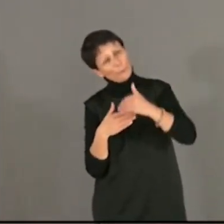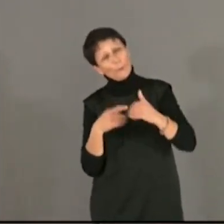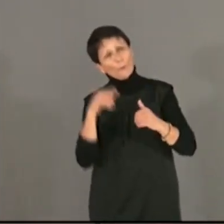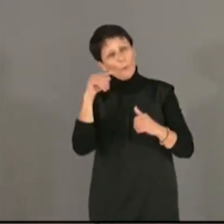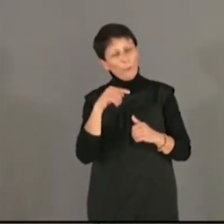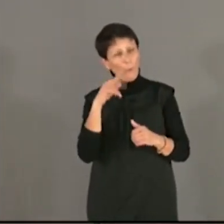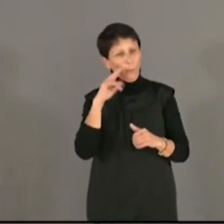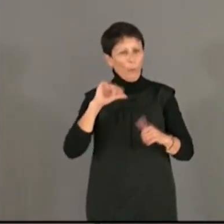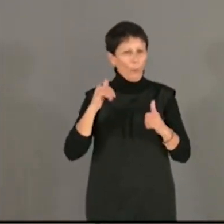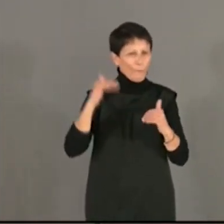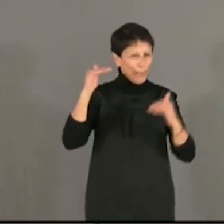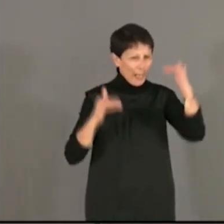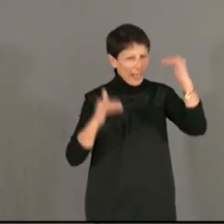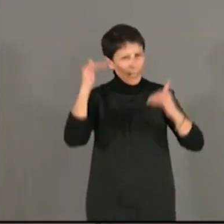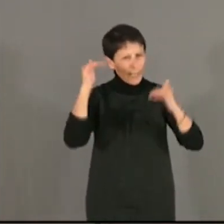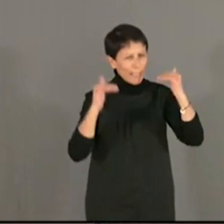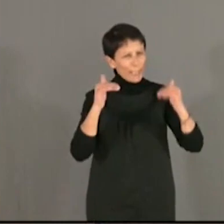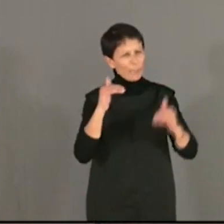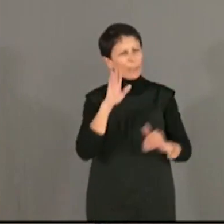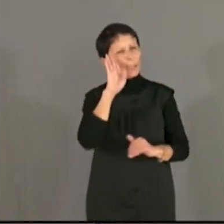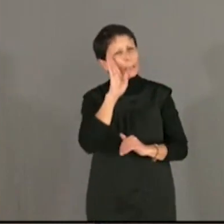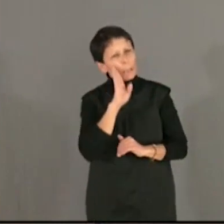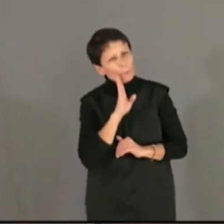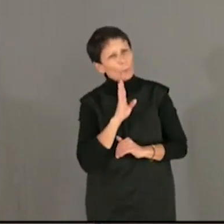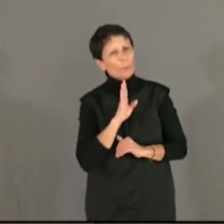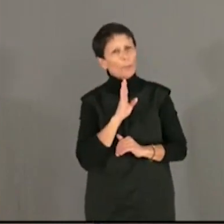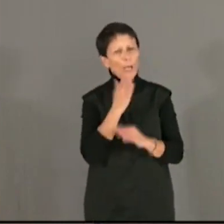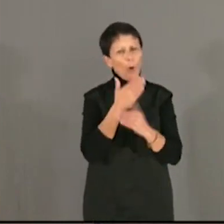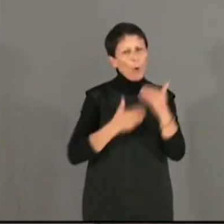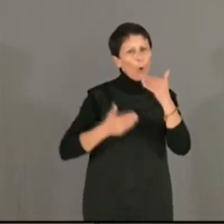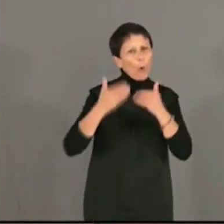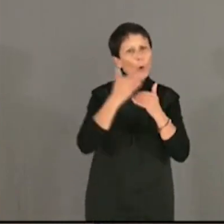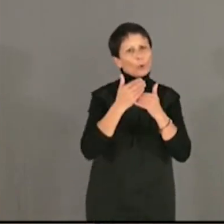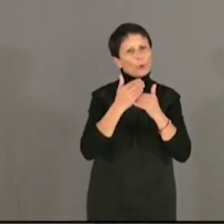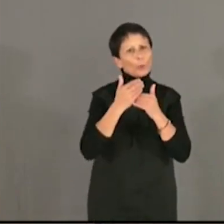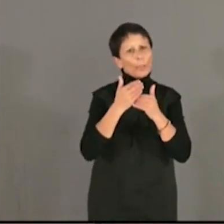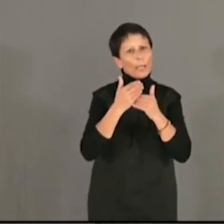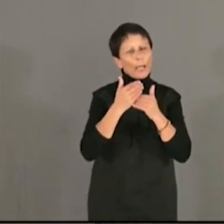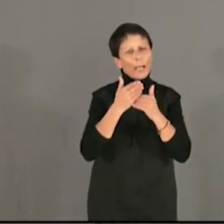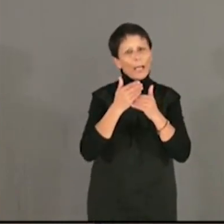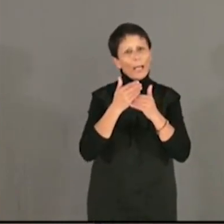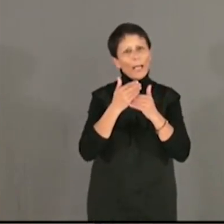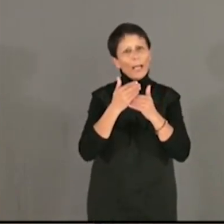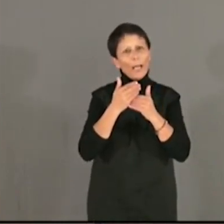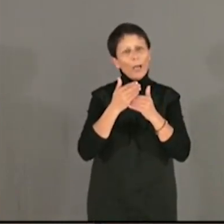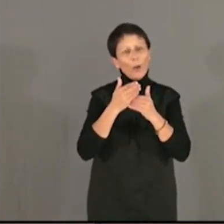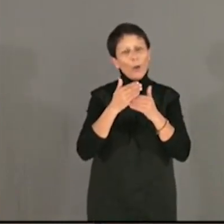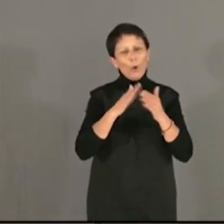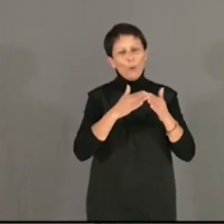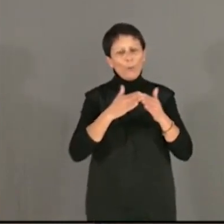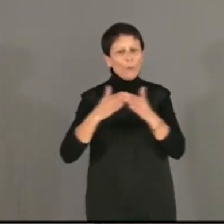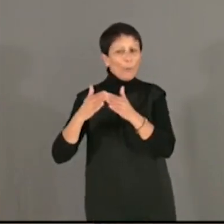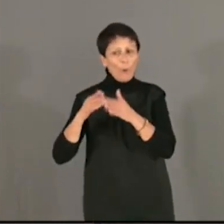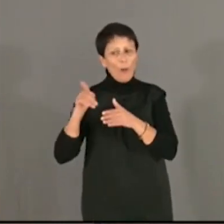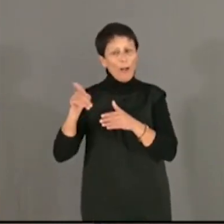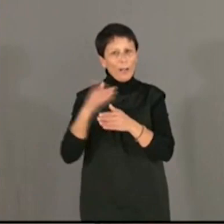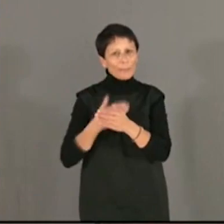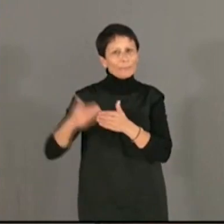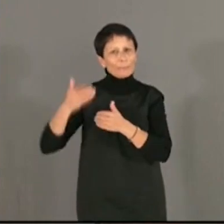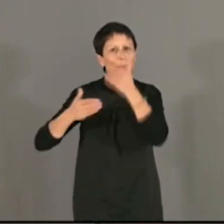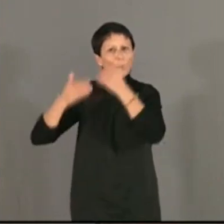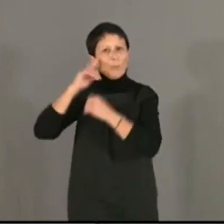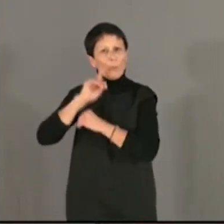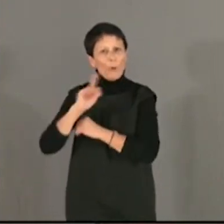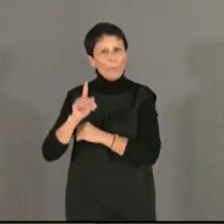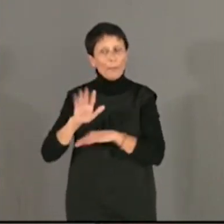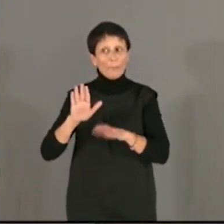rééquilibrer, à vous demander de construire de l'autre côté de la Canebière. Pour faire simple, le problème, c'est que les Marseillais n'en